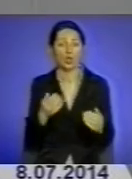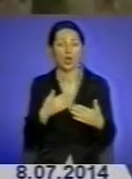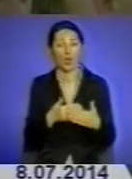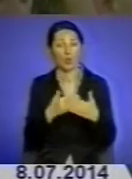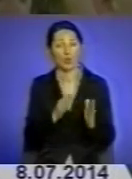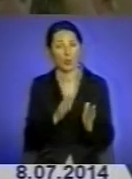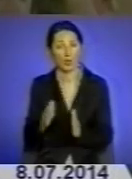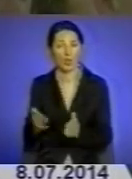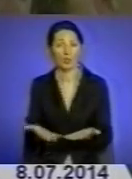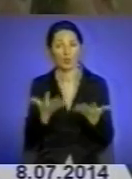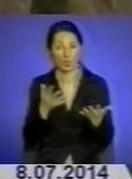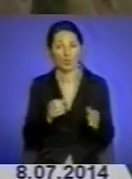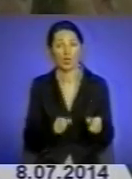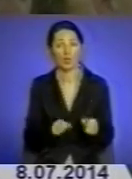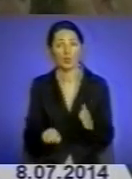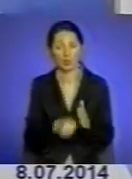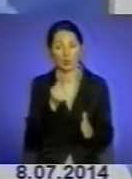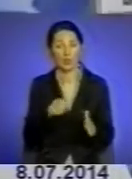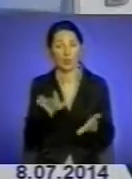злочинів в місті Тернополі.